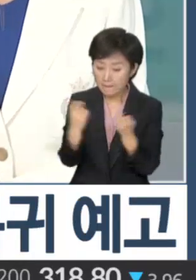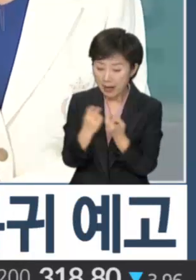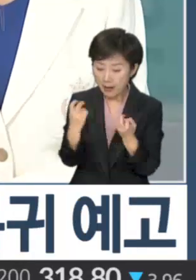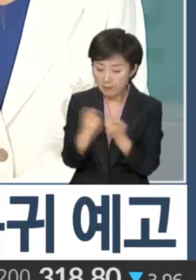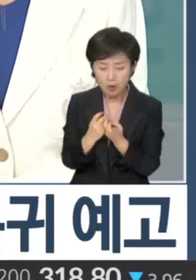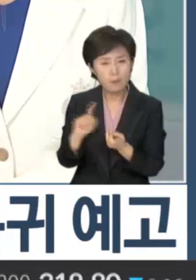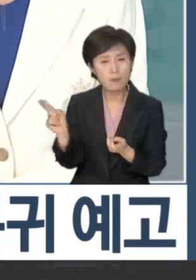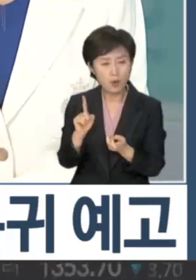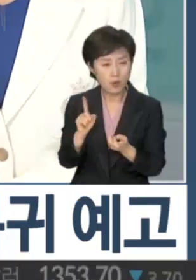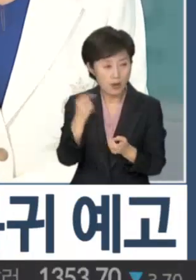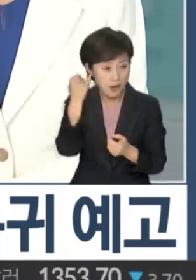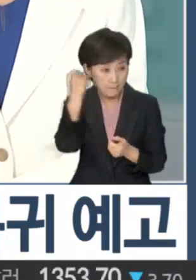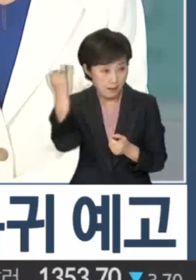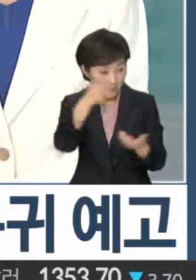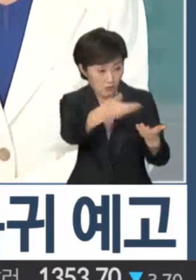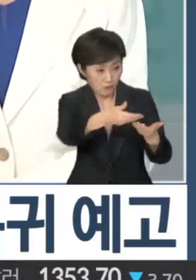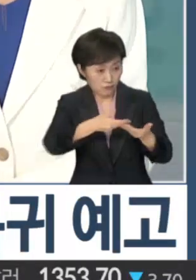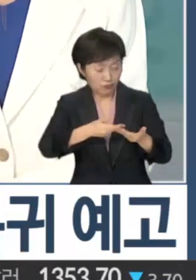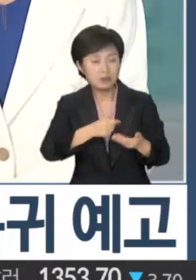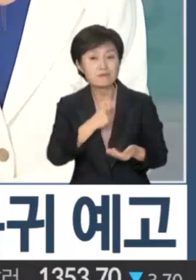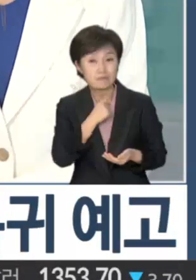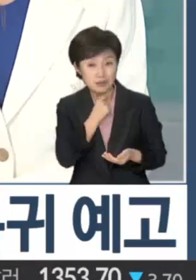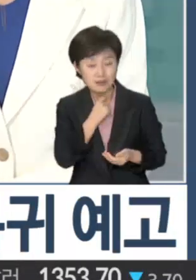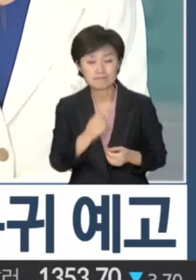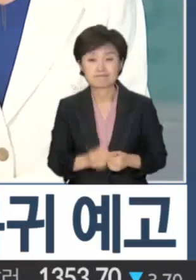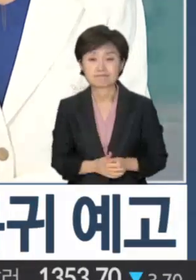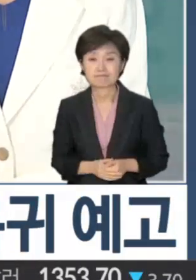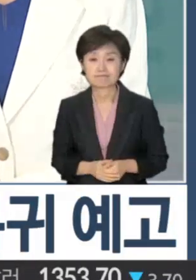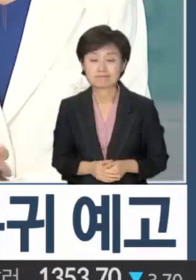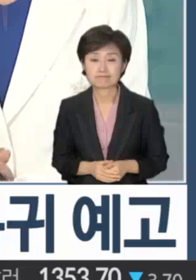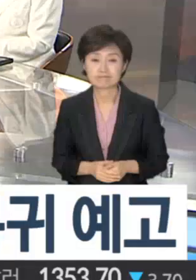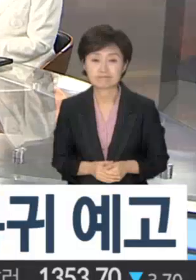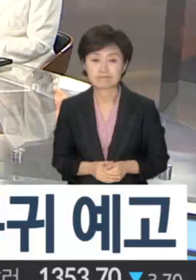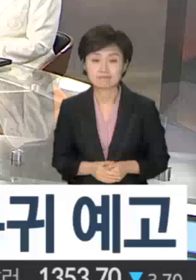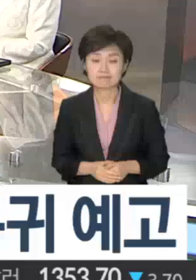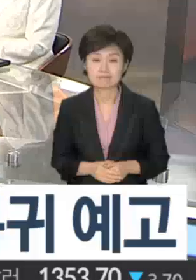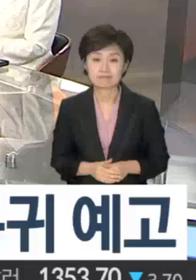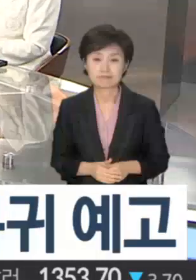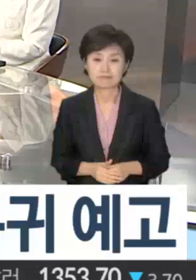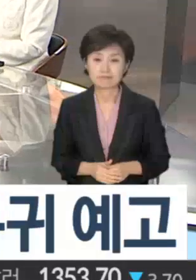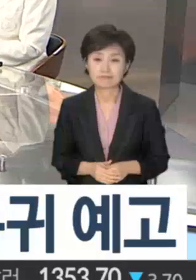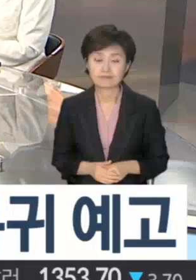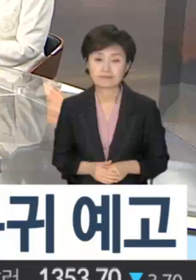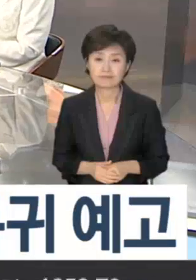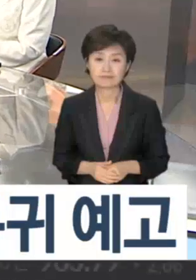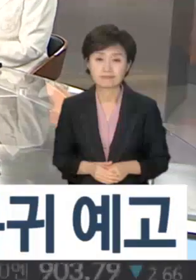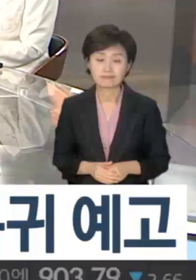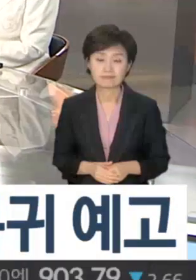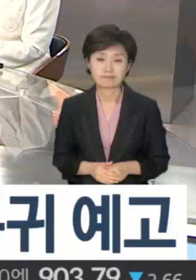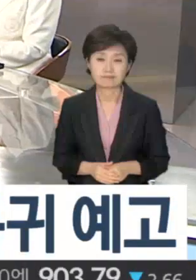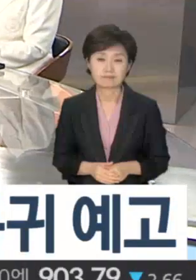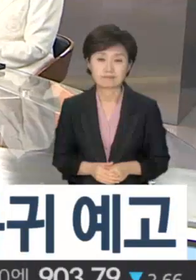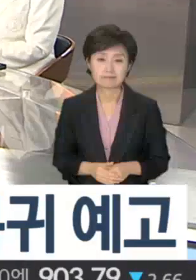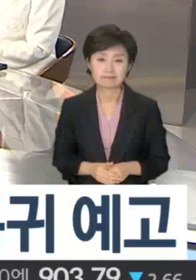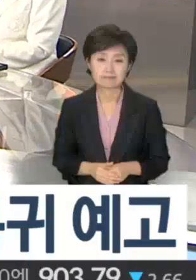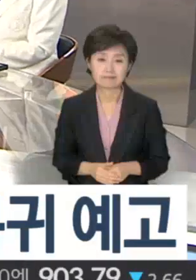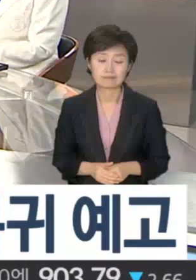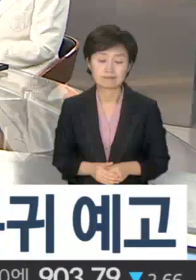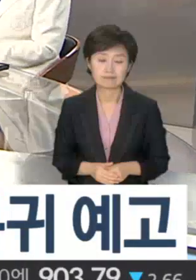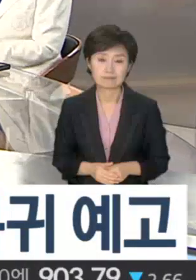이재명 대표께서 좀 내주시기를 고대하고 있습니다. 알겠습니다. 김병민 최고위원께는 이 질문도